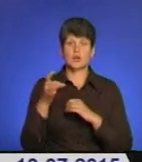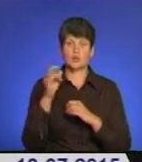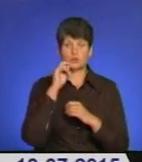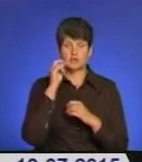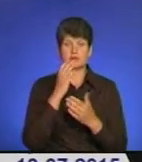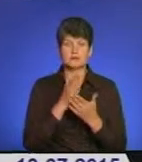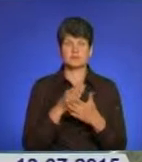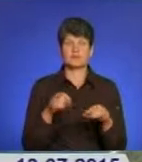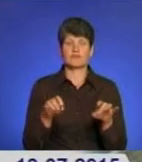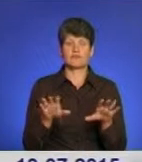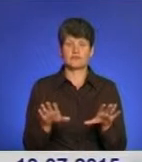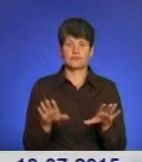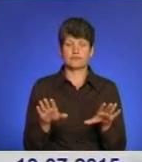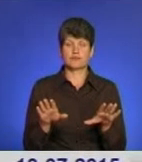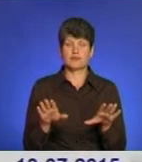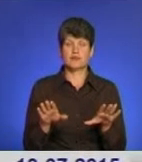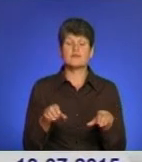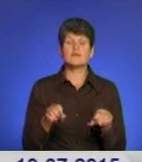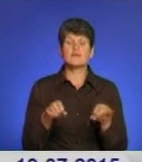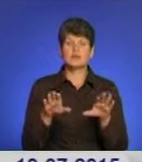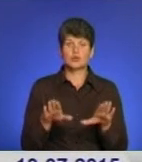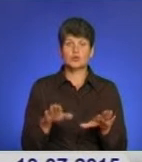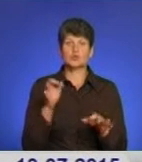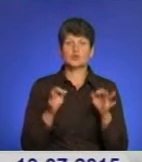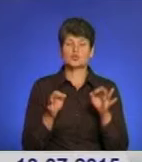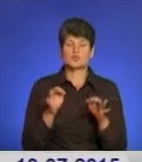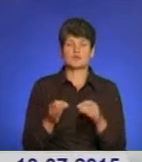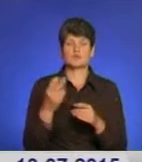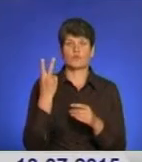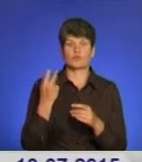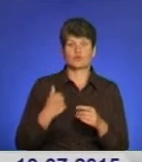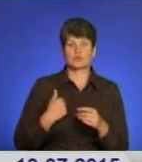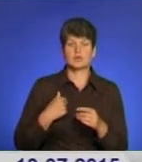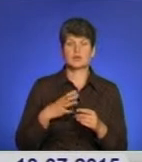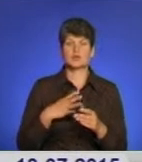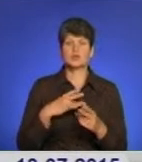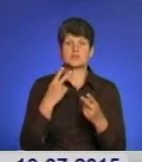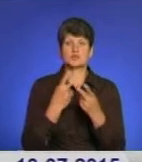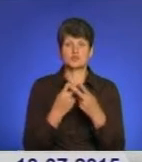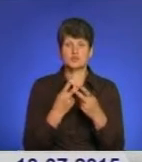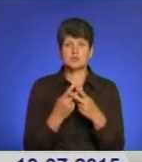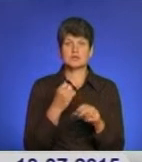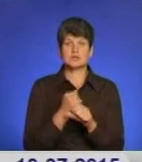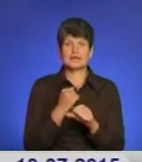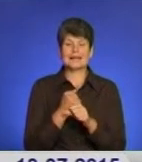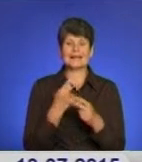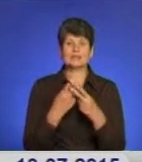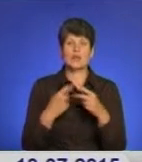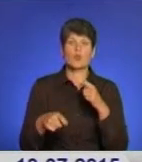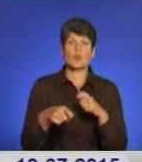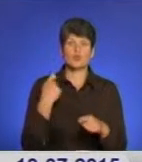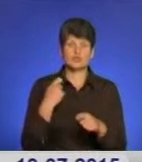справедливий вирок. Вироки суду першої інстанції, якими двох солдат засуджено за вчинення кримінального правопорушення, передбаченого частиною першою